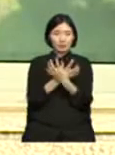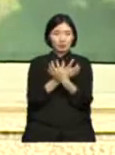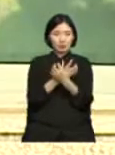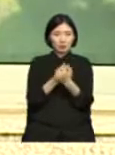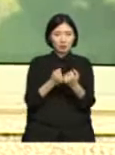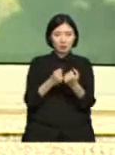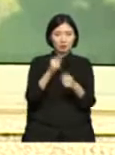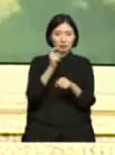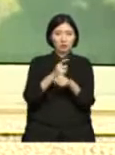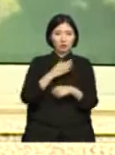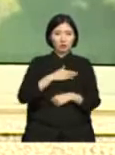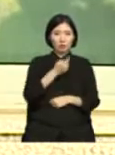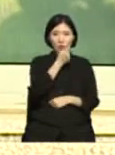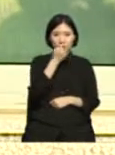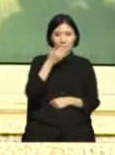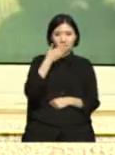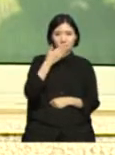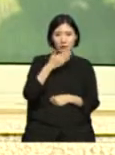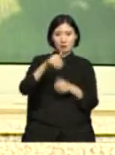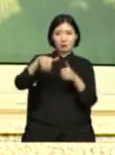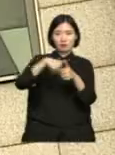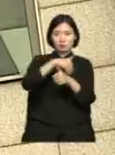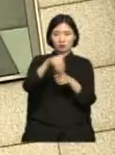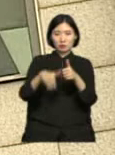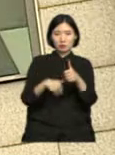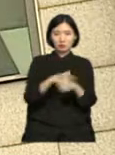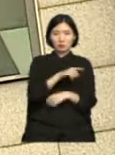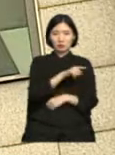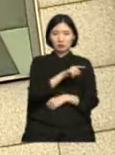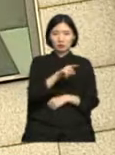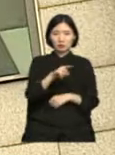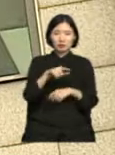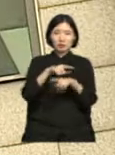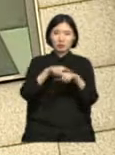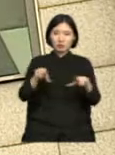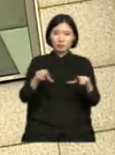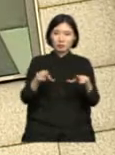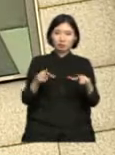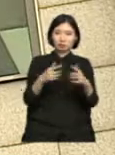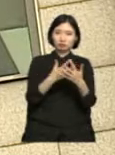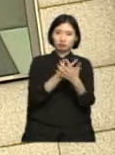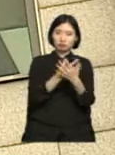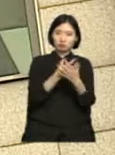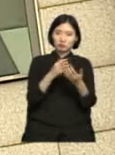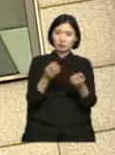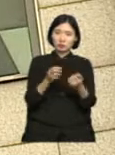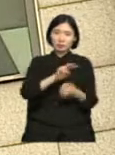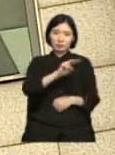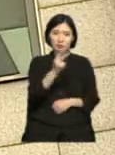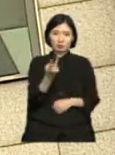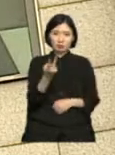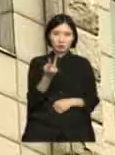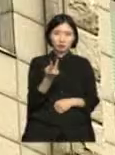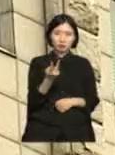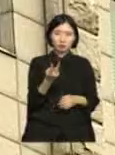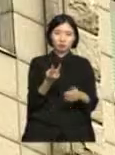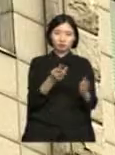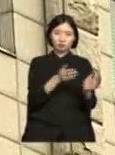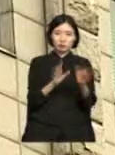알고 있거나 확인 가능한 상황에서 이들을 일반직 전환에서 제외하는 안을 마련하지 않은 점을